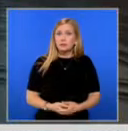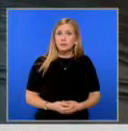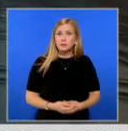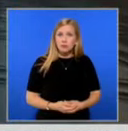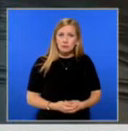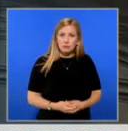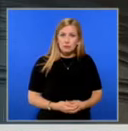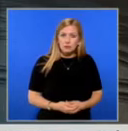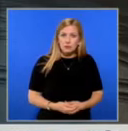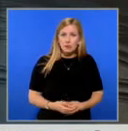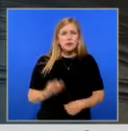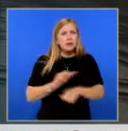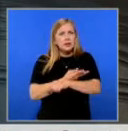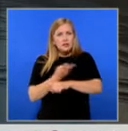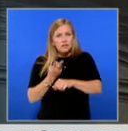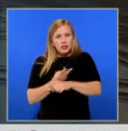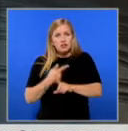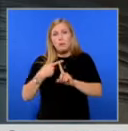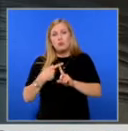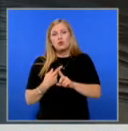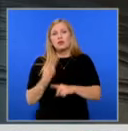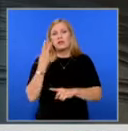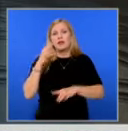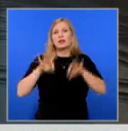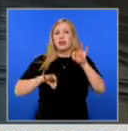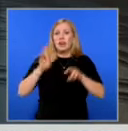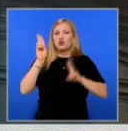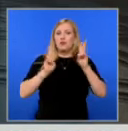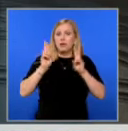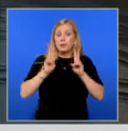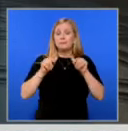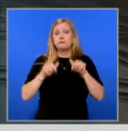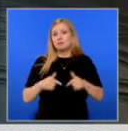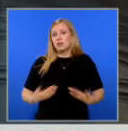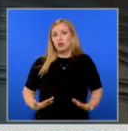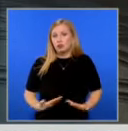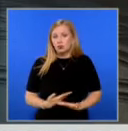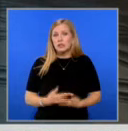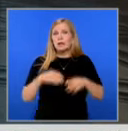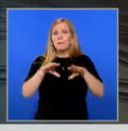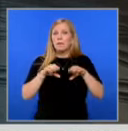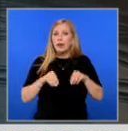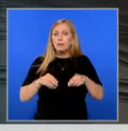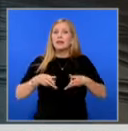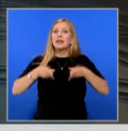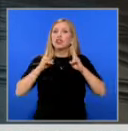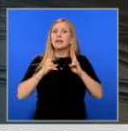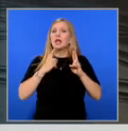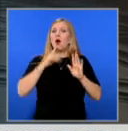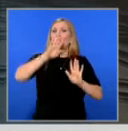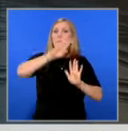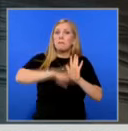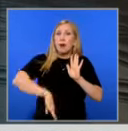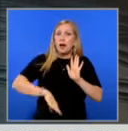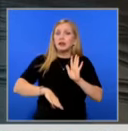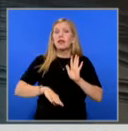парламента два часа и две гласувания бяха необходими на депутатите за да приемат решение за отпадане на вноса на украинско зърно у